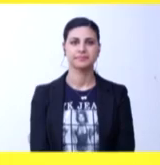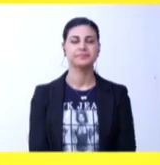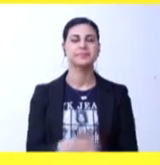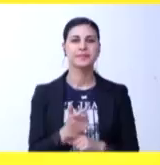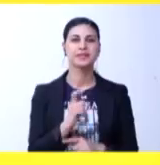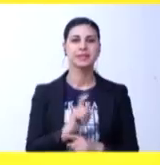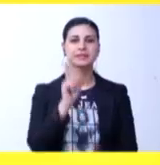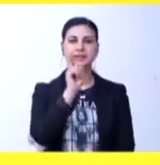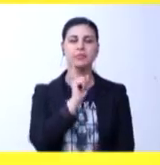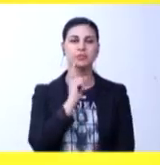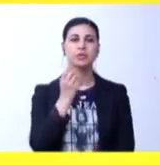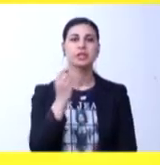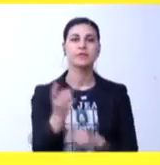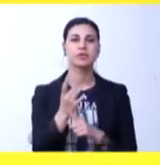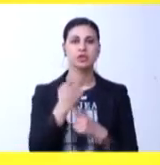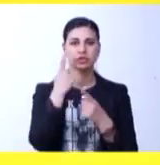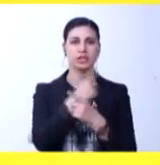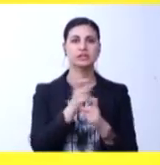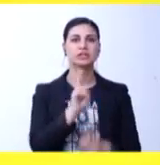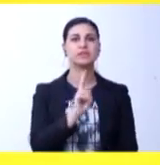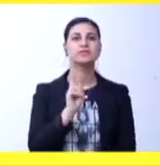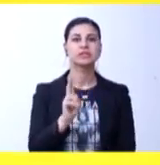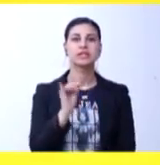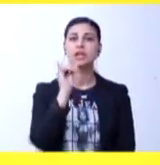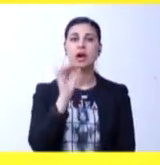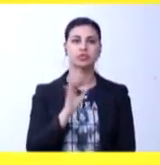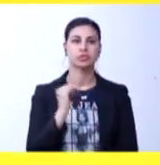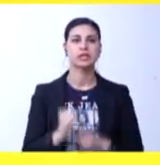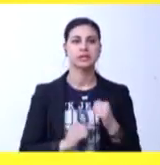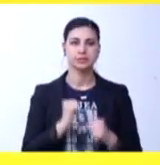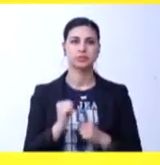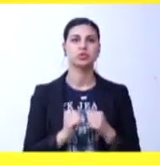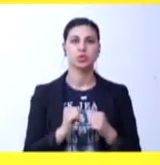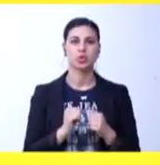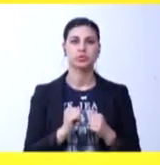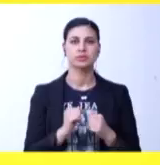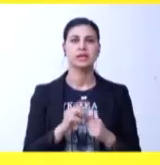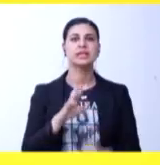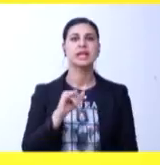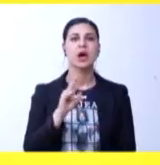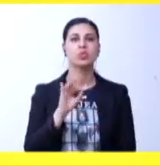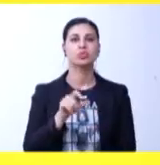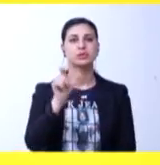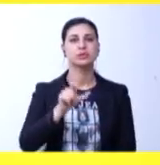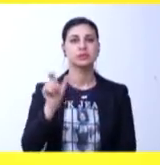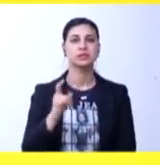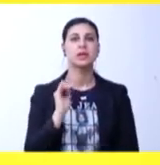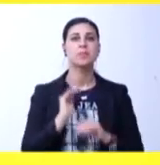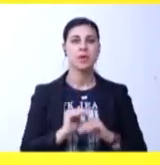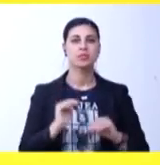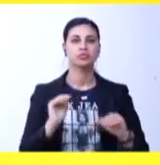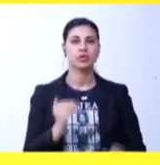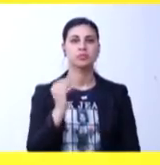ძალიან საცეუნოა კიდევ ერთხელ შეგახსენებთ მათთვის, ვისაც არ შეუძლია ირბინეს დაუნის სინდრომის მქონე